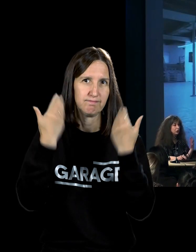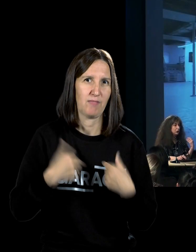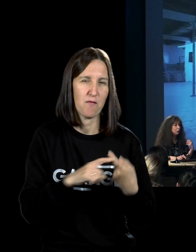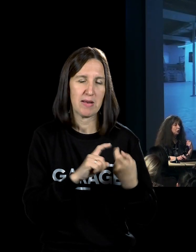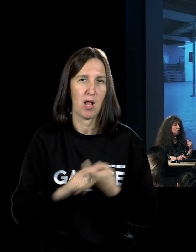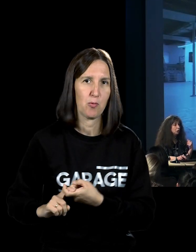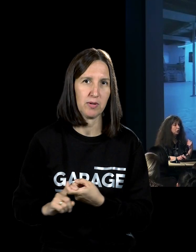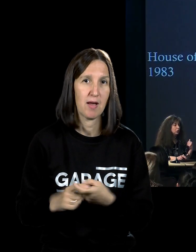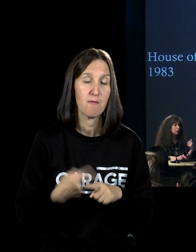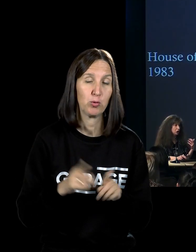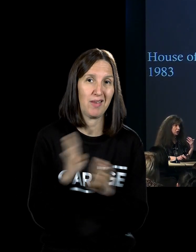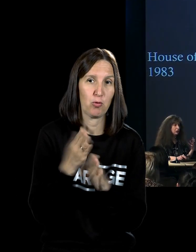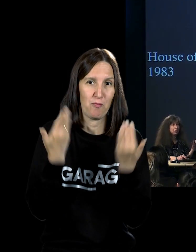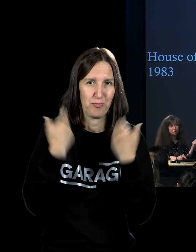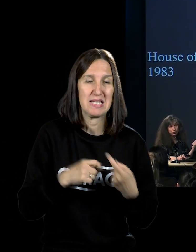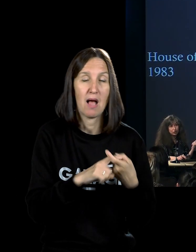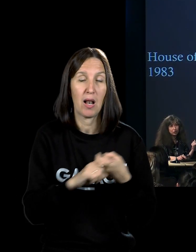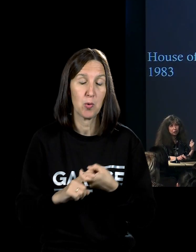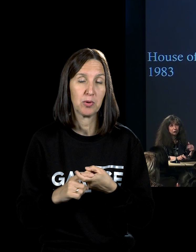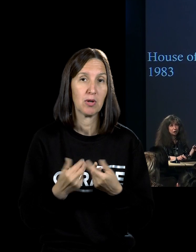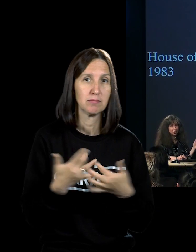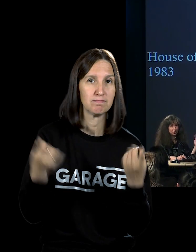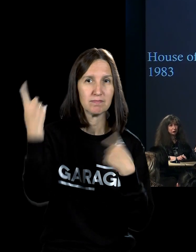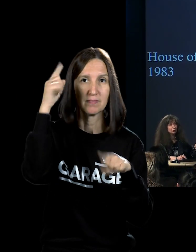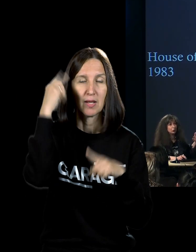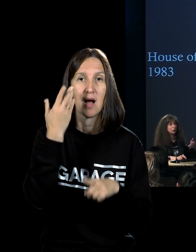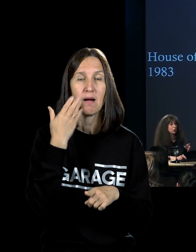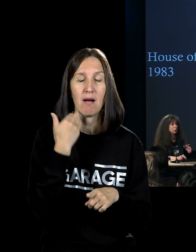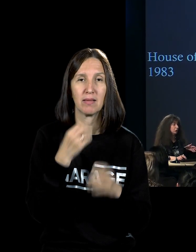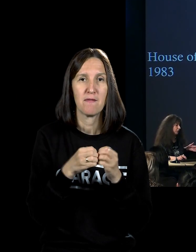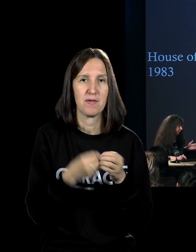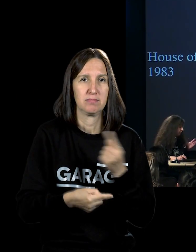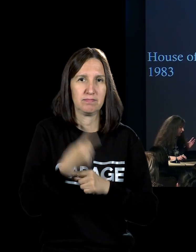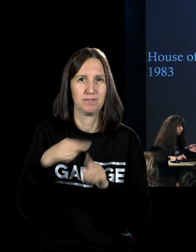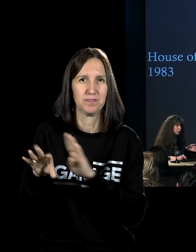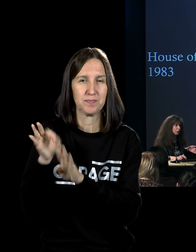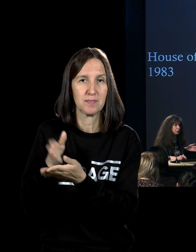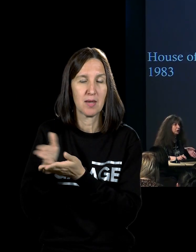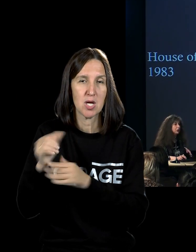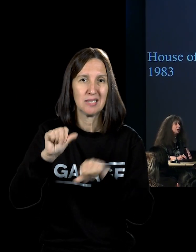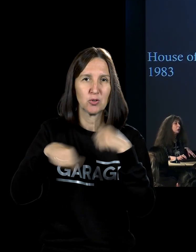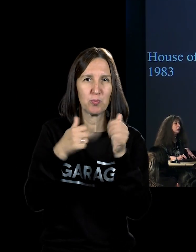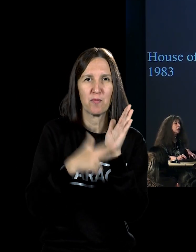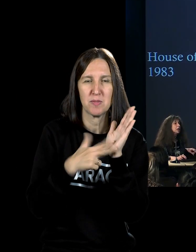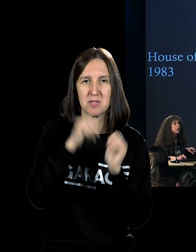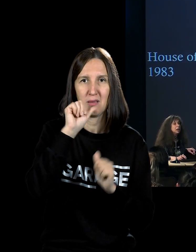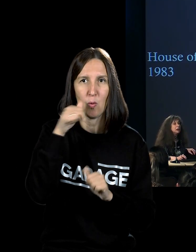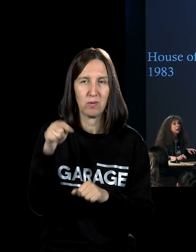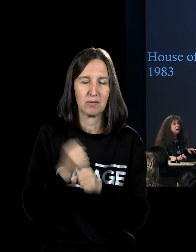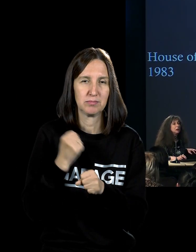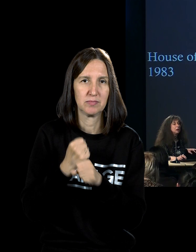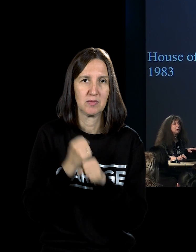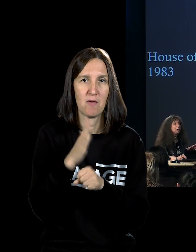и эту физиологию он начинает обыгрывать, когда он возвращается к войлочным скульптурам 80-е годы